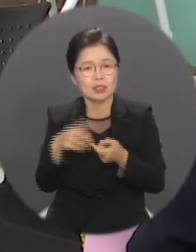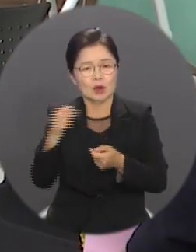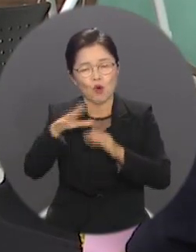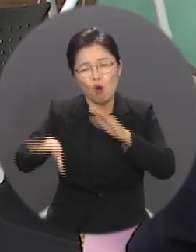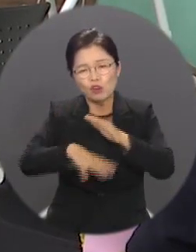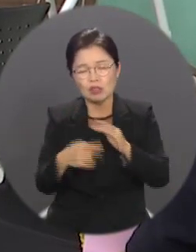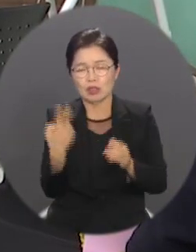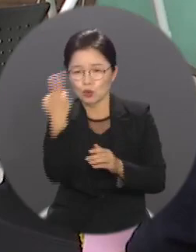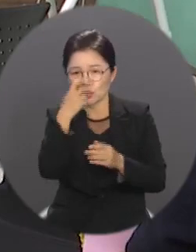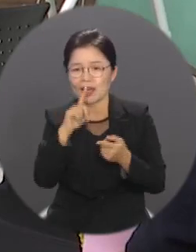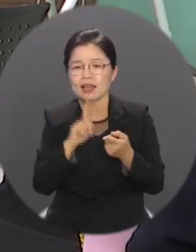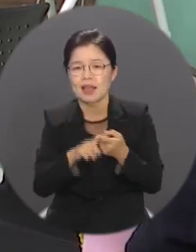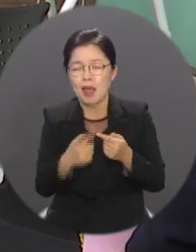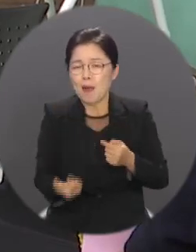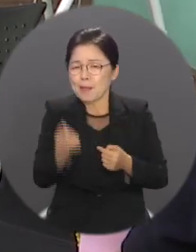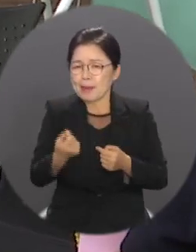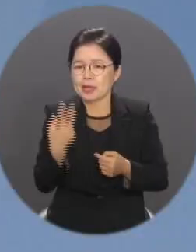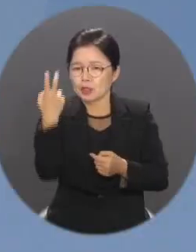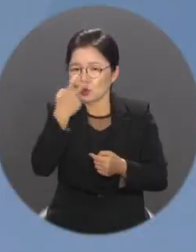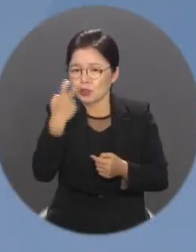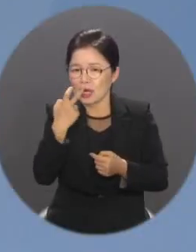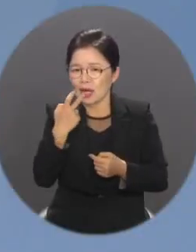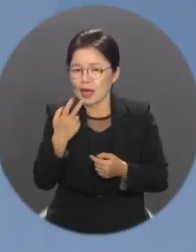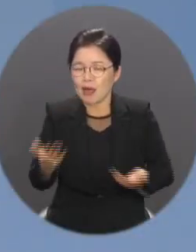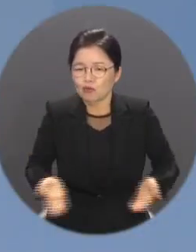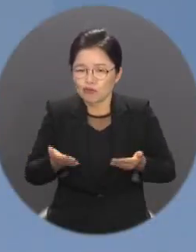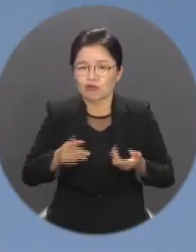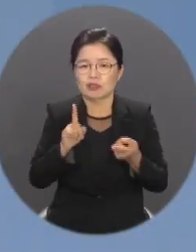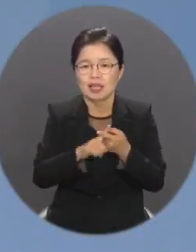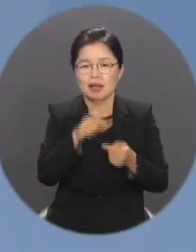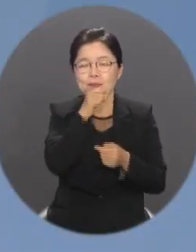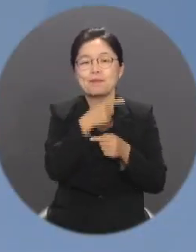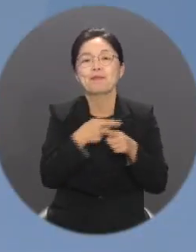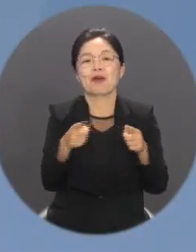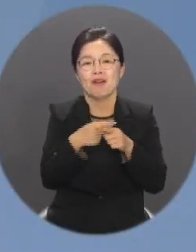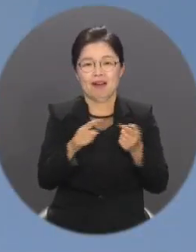추적해 신속한 수사를 이끌어냈다는 평가를 받았습니다